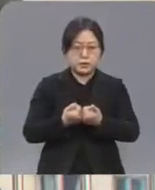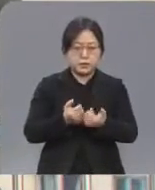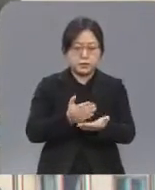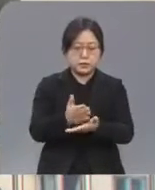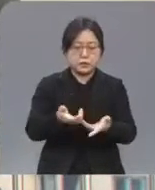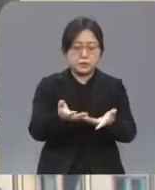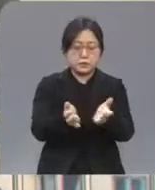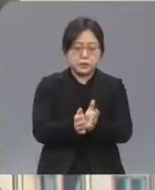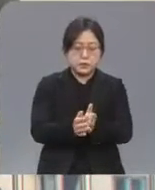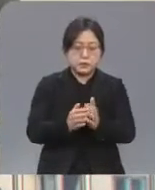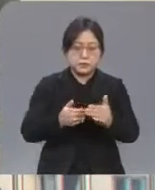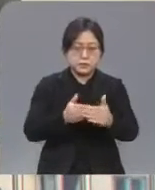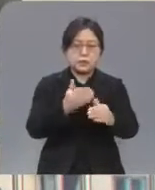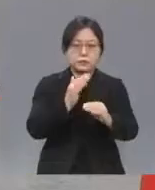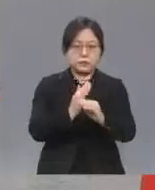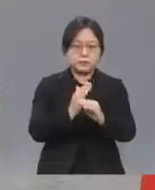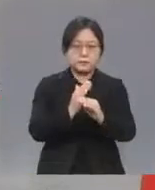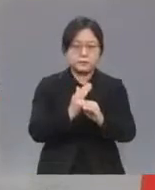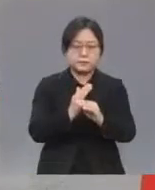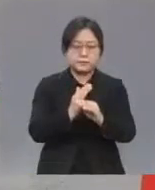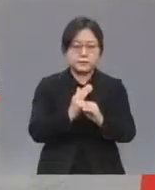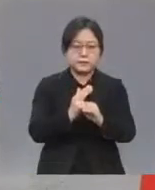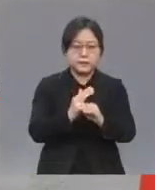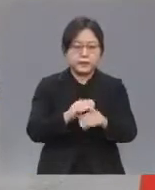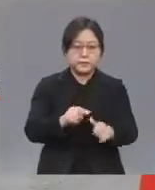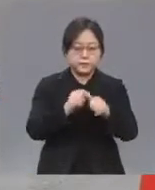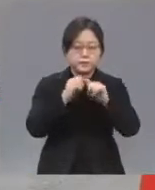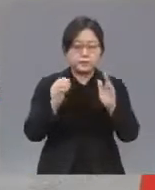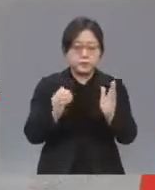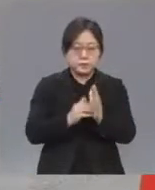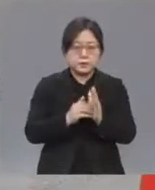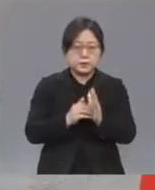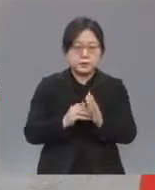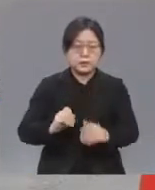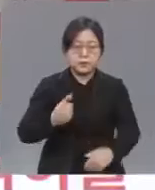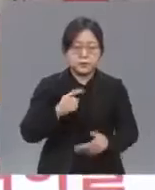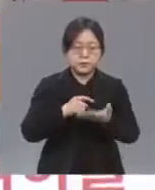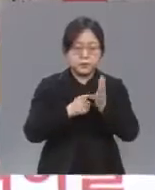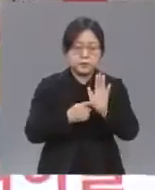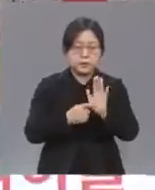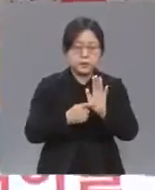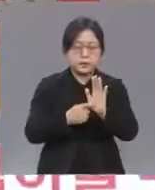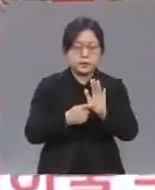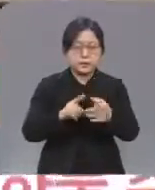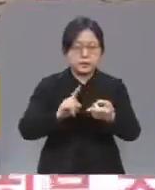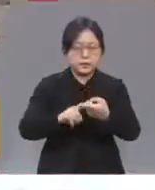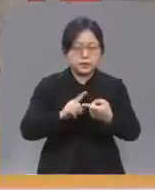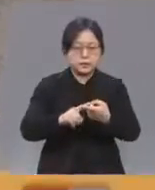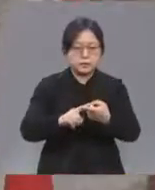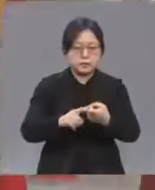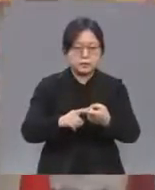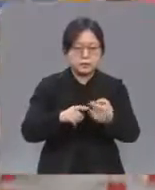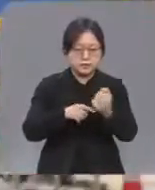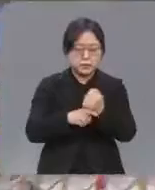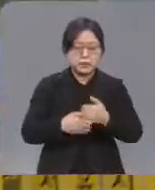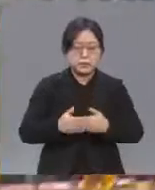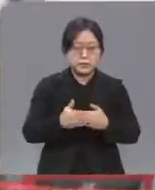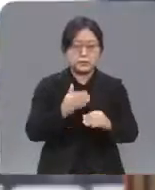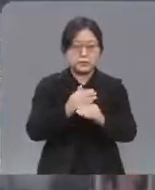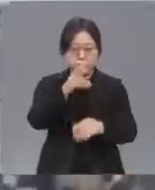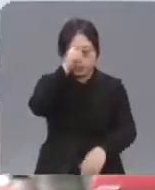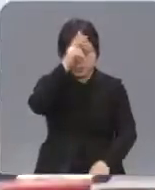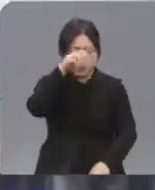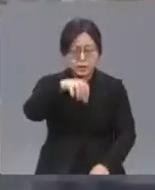상설기구 설치를 추진하겠다고 밝혔습니다. 수습이 끝나면서 사고 원인 규명은 속도를 낼 것으로 보입니다. 당장